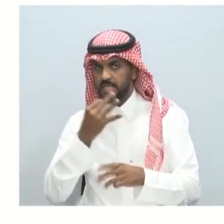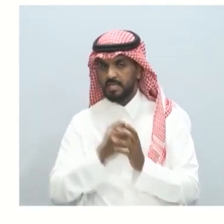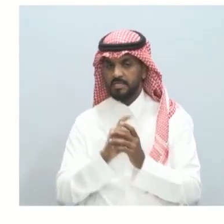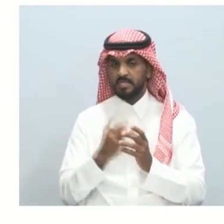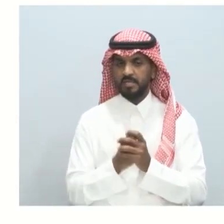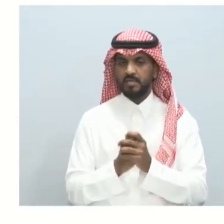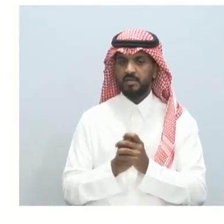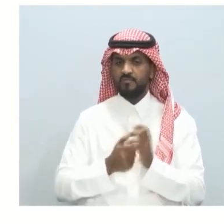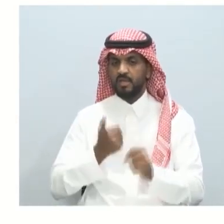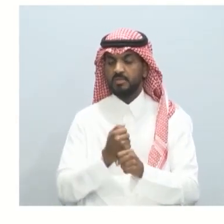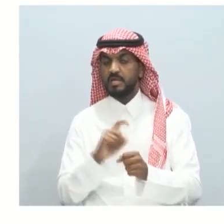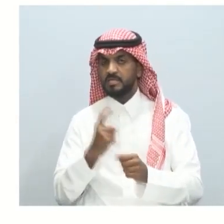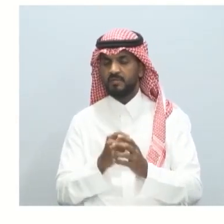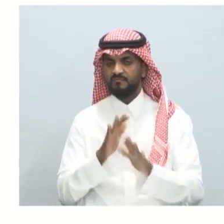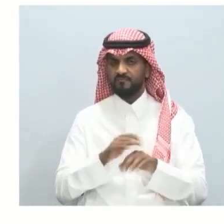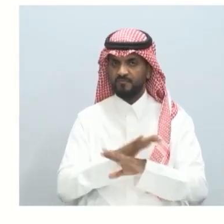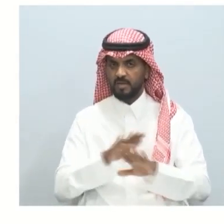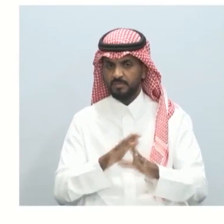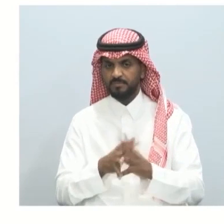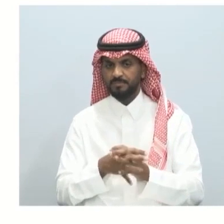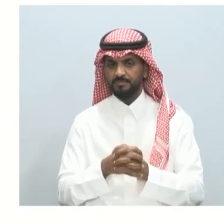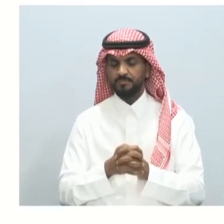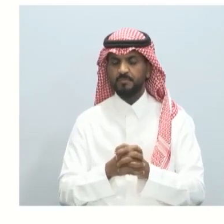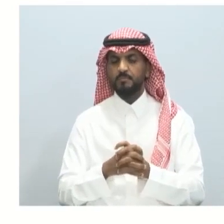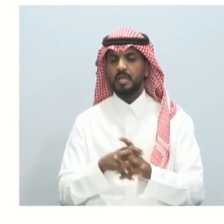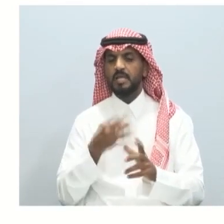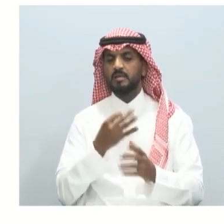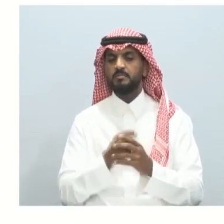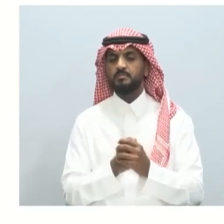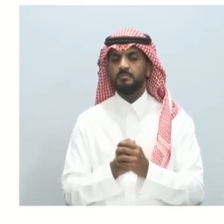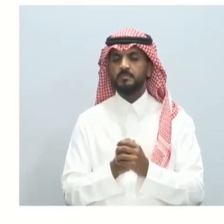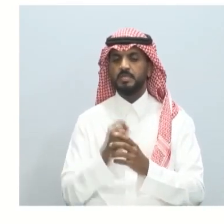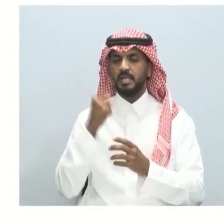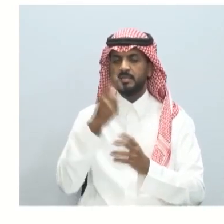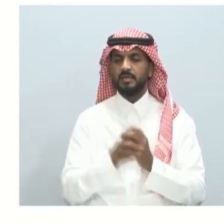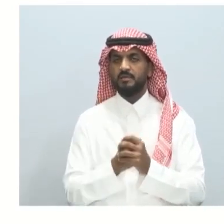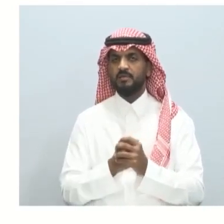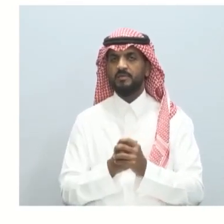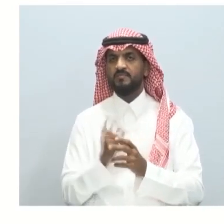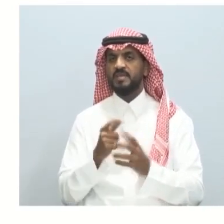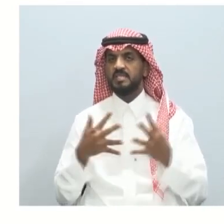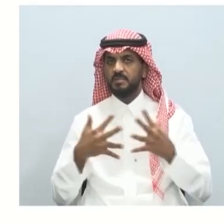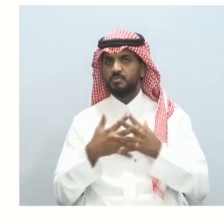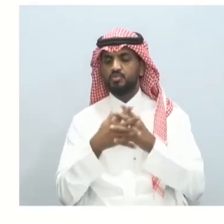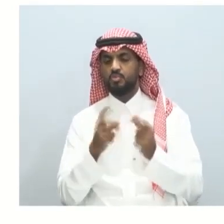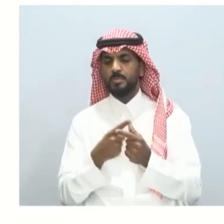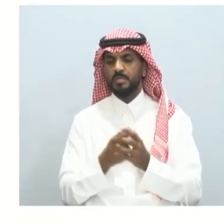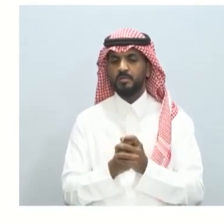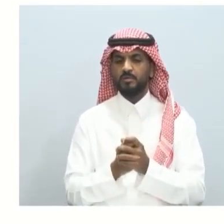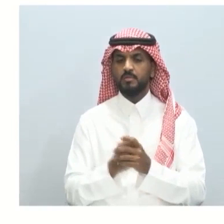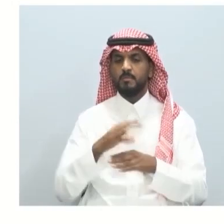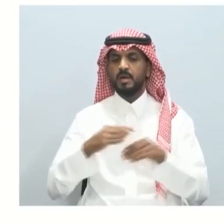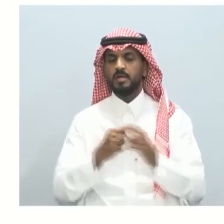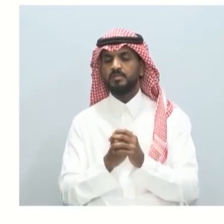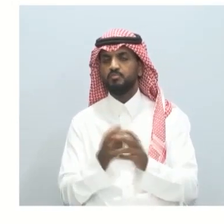الفعاله هي القراءه بشكل اسرع فقط بل هي القراءه بشكل اذكى فهي تمزج بين كل من